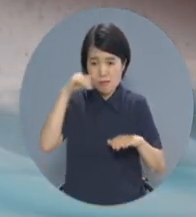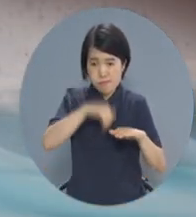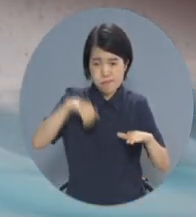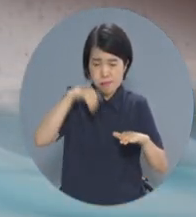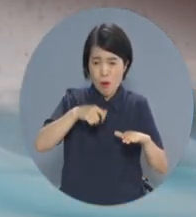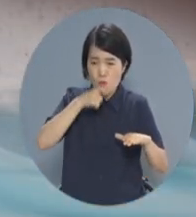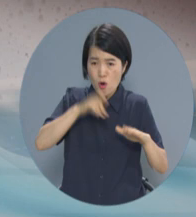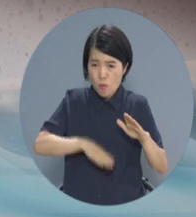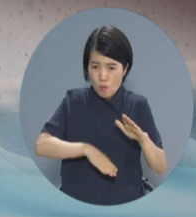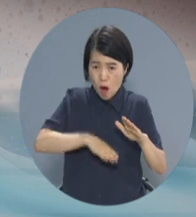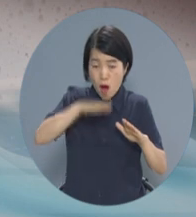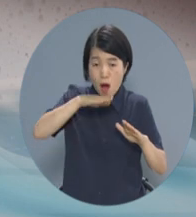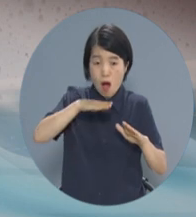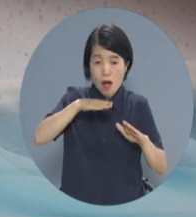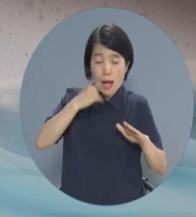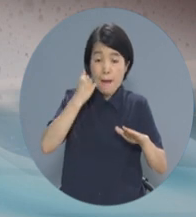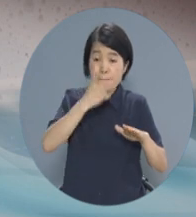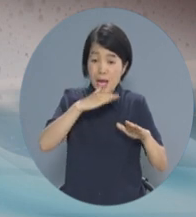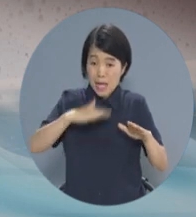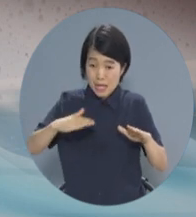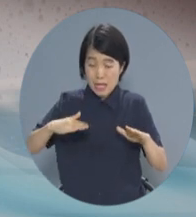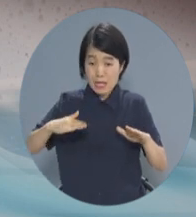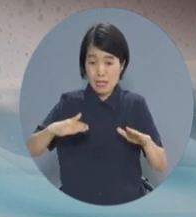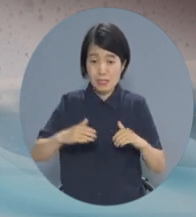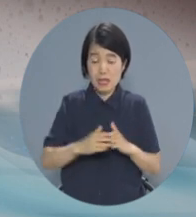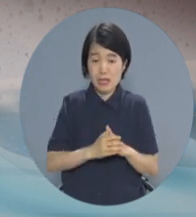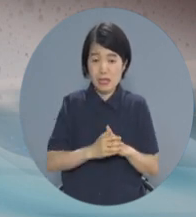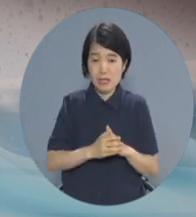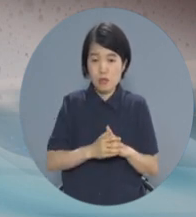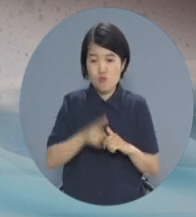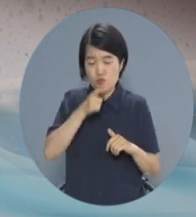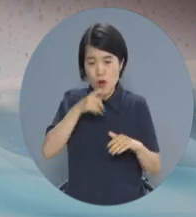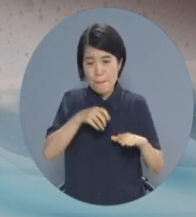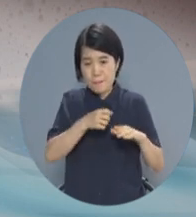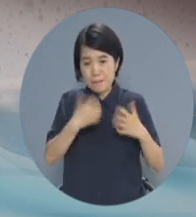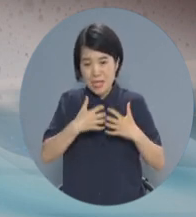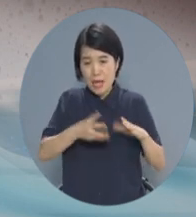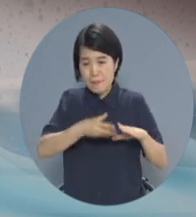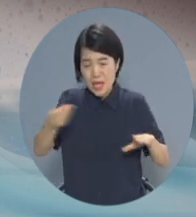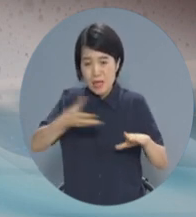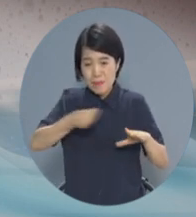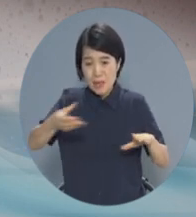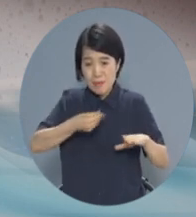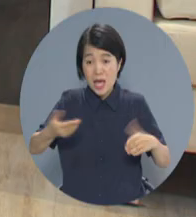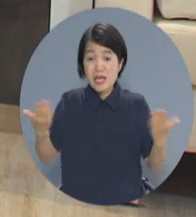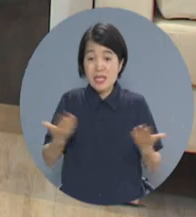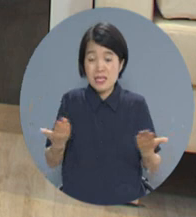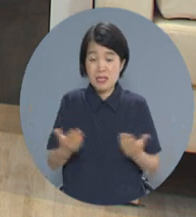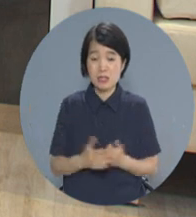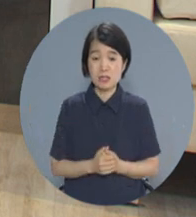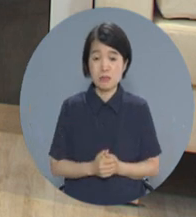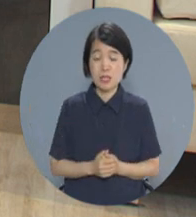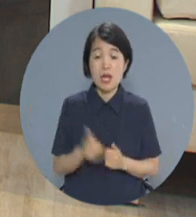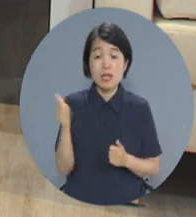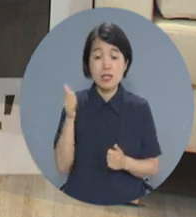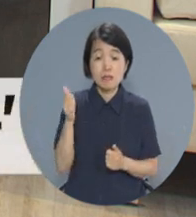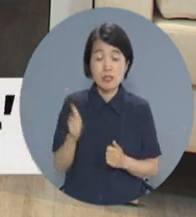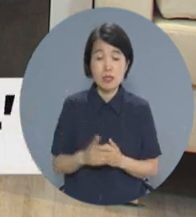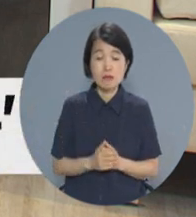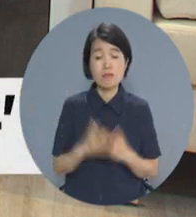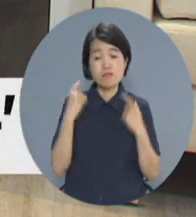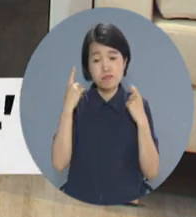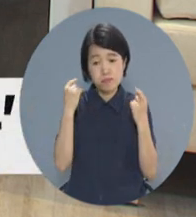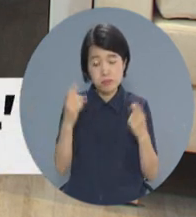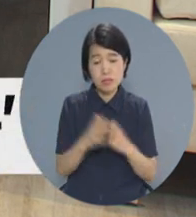구덩이로 지하수가 차올랐고 작업자들은 그 물을 양수기로 빼내며 작업을 하고 있었습니다. 남성은 여느